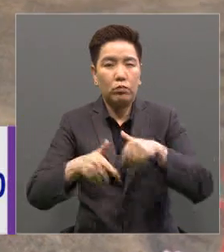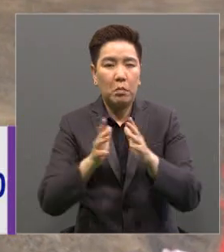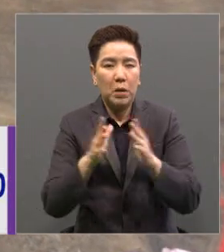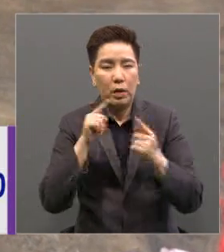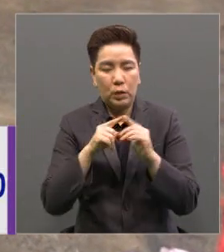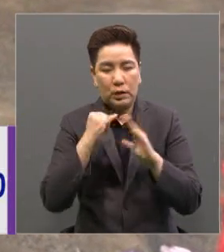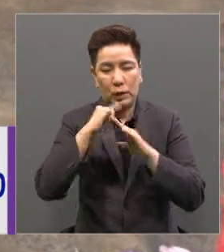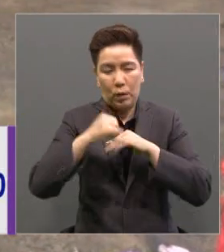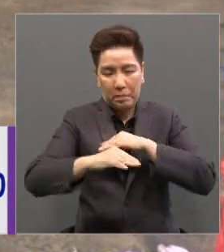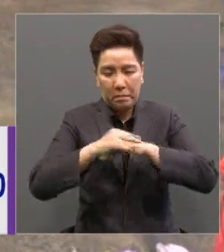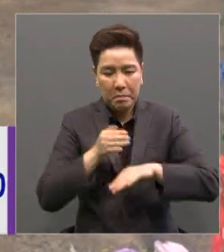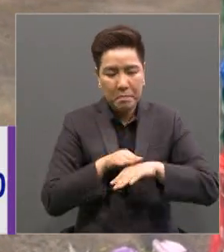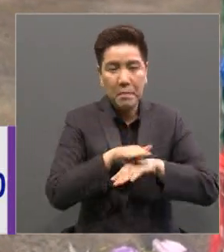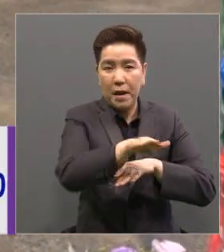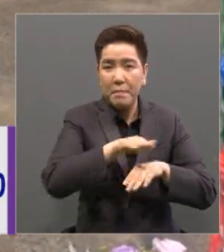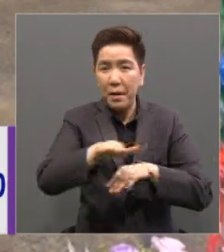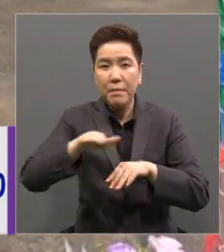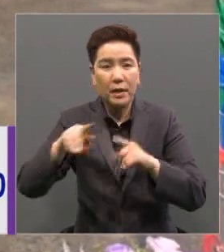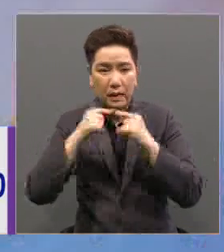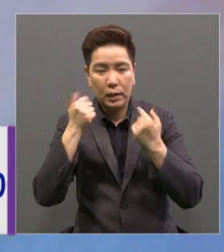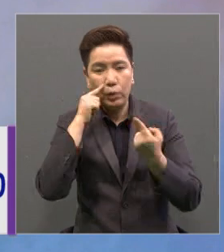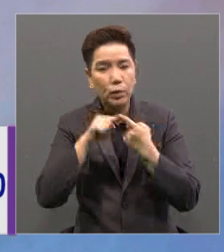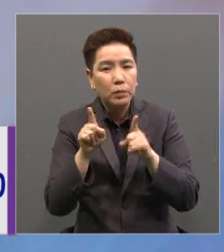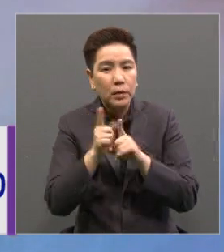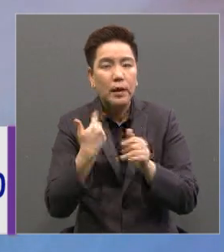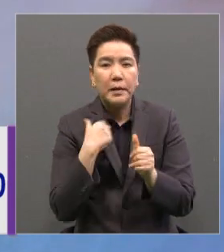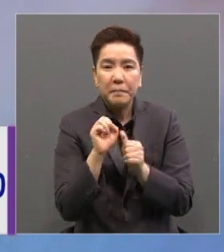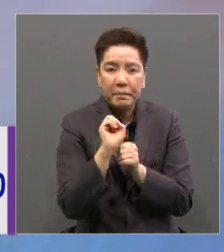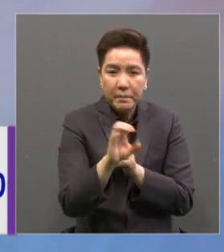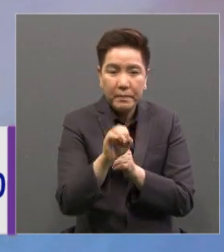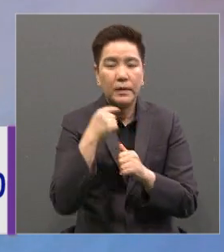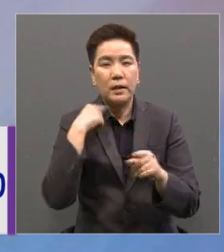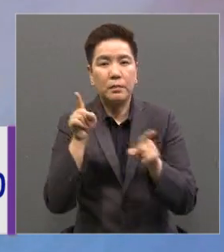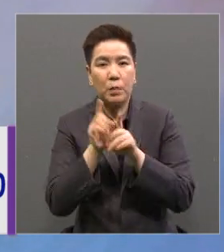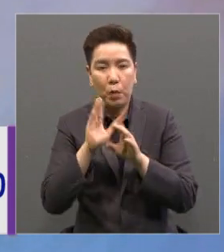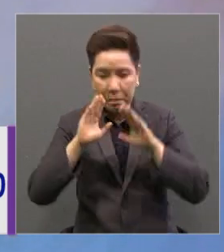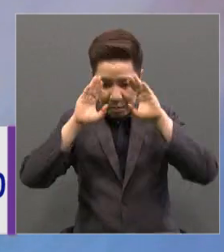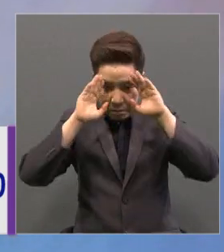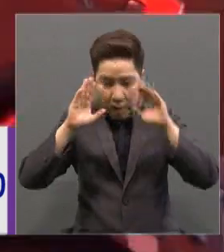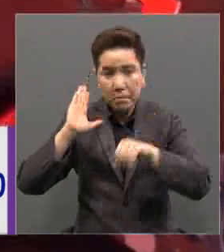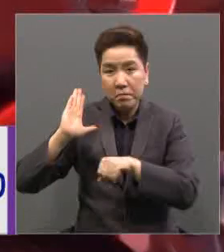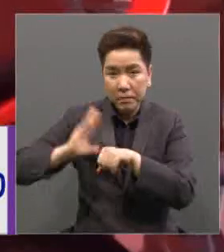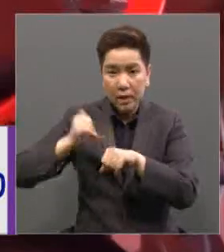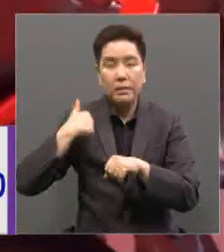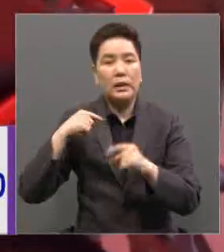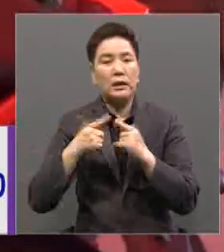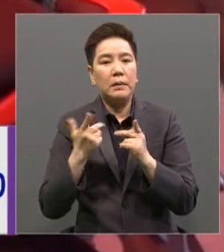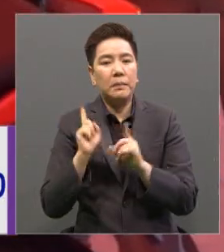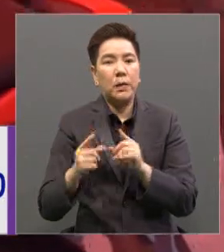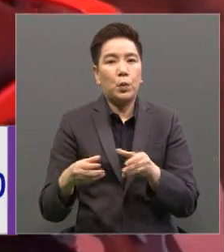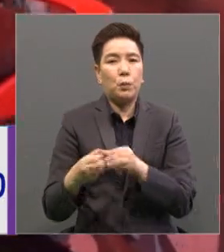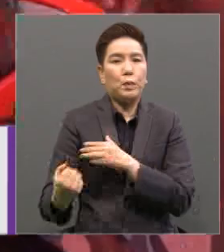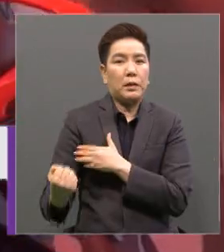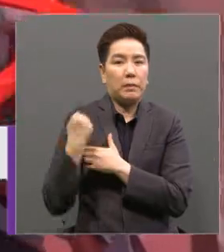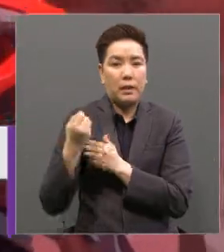ข้ามจังหวัดและในจังหวัดภายใต้การคำแนะนำนะครับจากผู้ที่มีความรู้ความเชี่ยวชาญถือว่าเป็นกำลังหลักสำคัญ